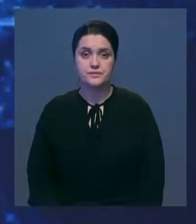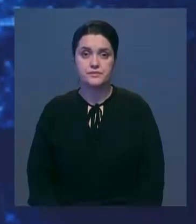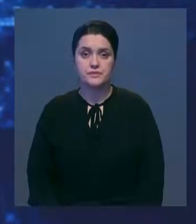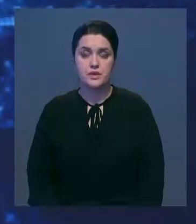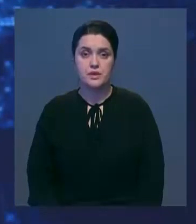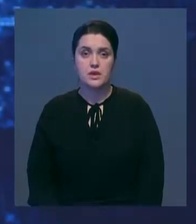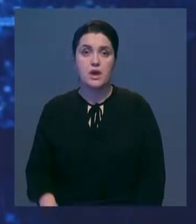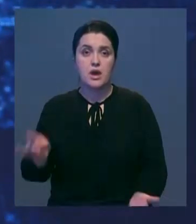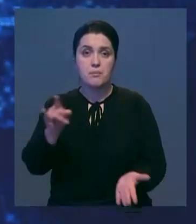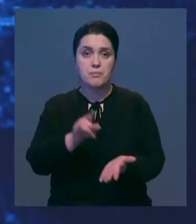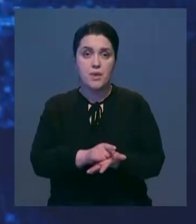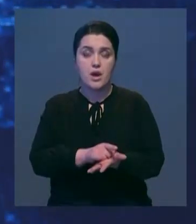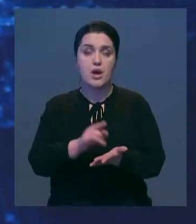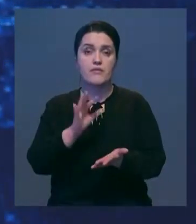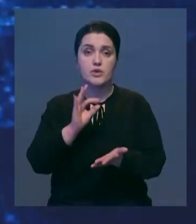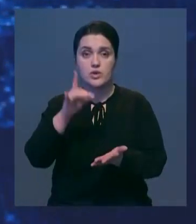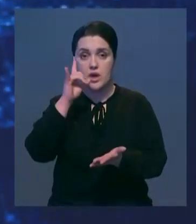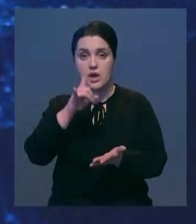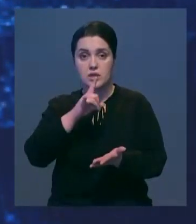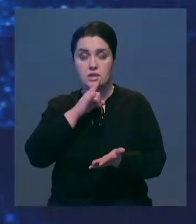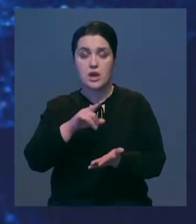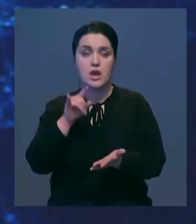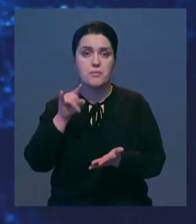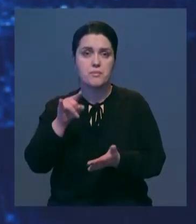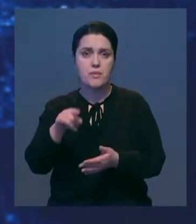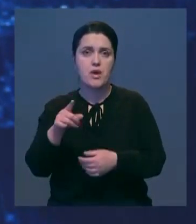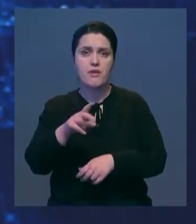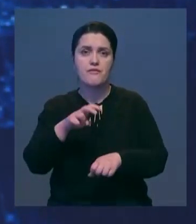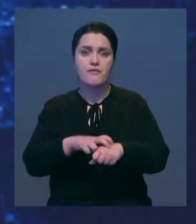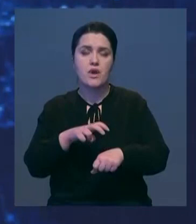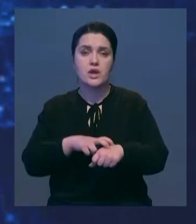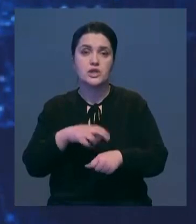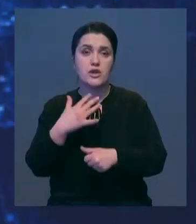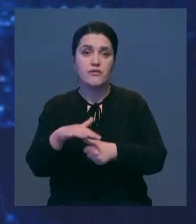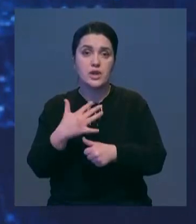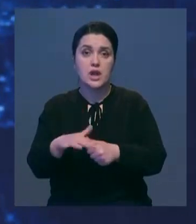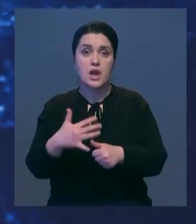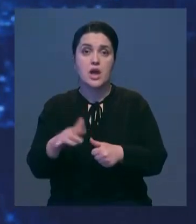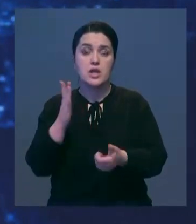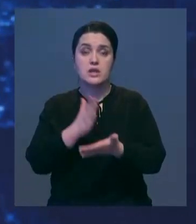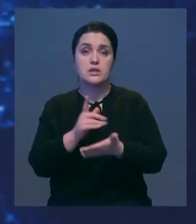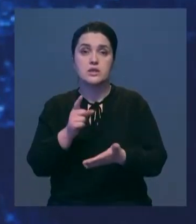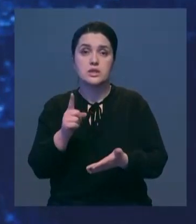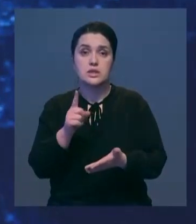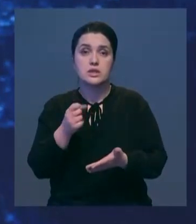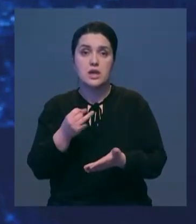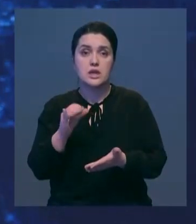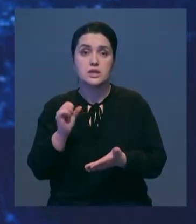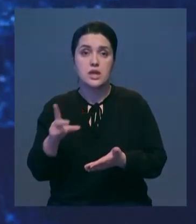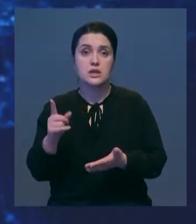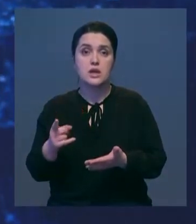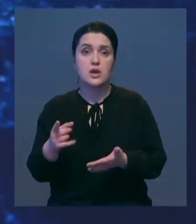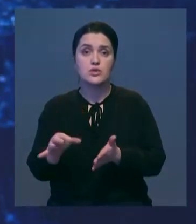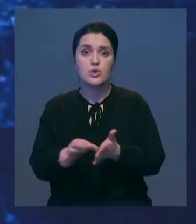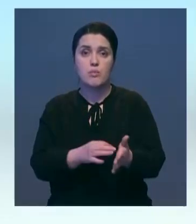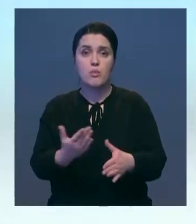вынужденную посадку совершил на востоке казахстана борт санавиации медики вместе с летчиками направлялись в зайсан там пациентки